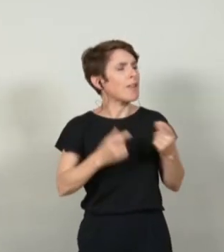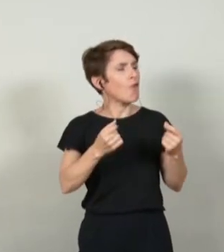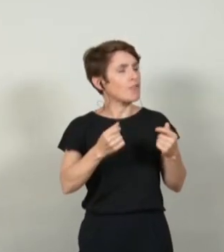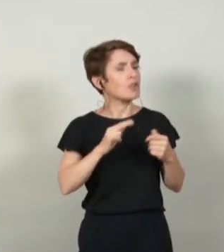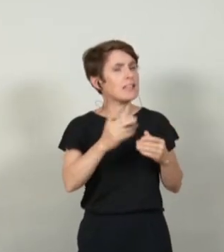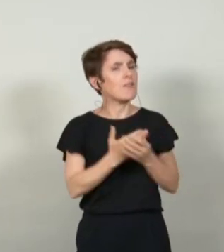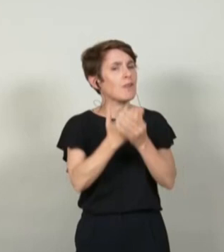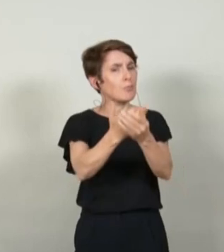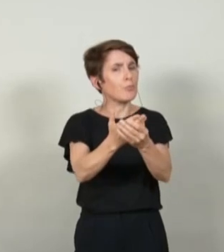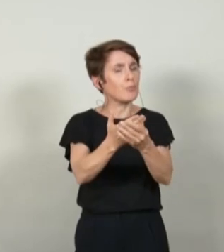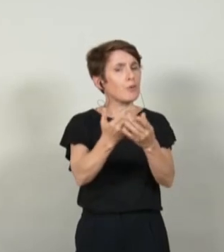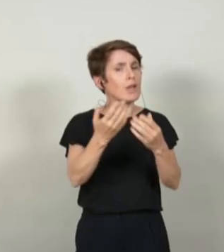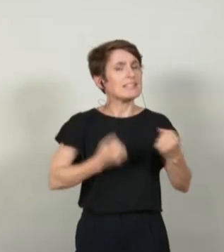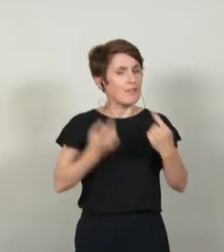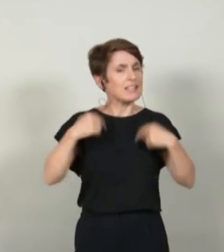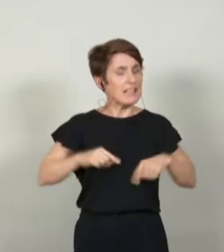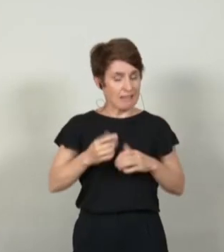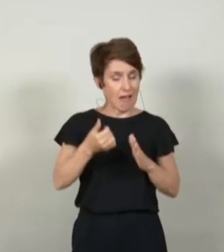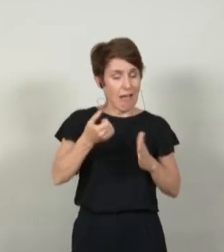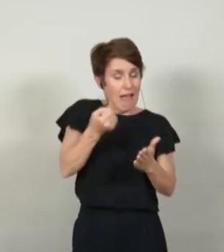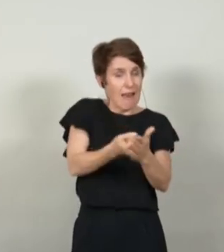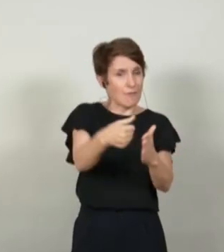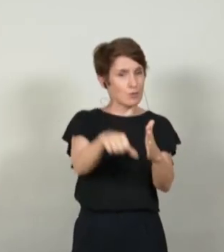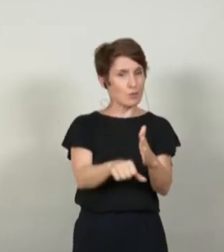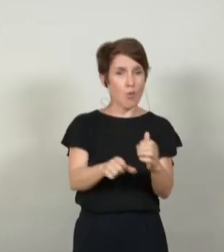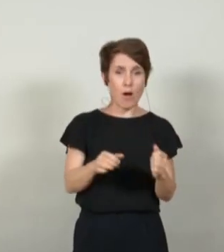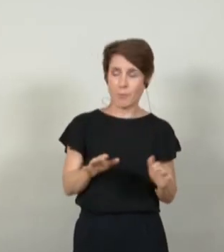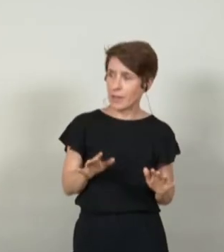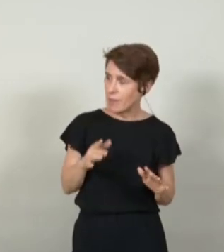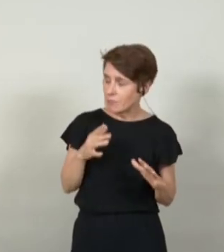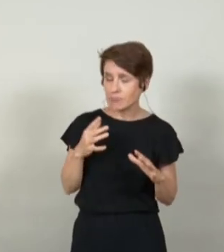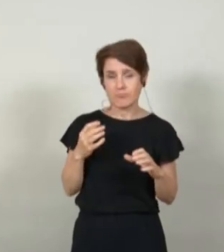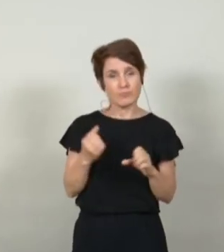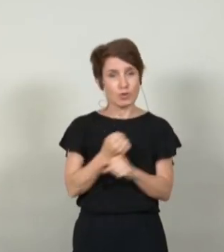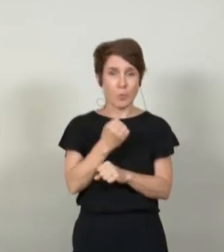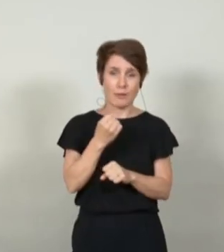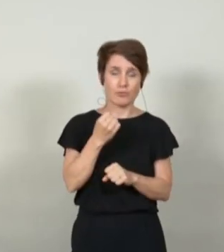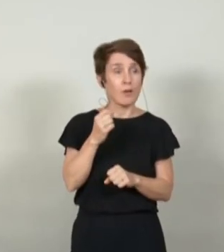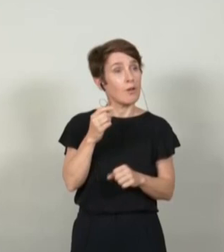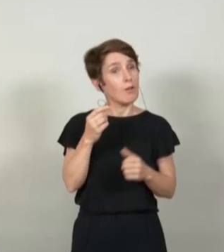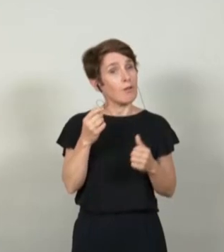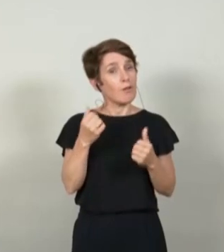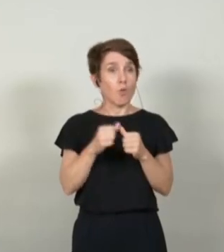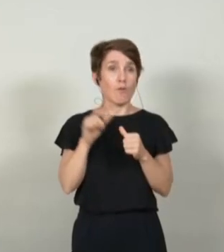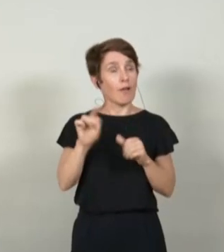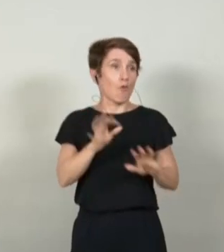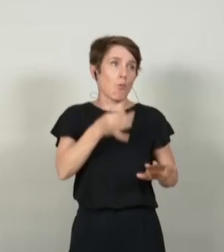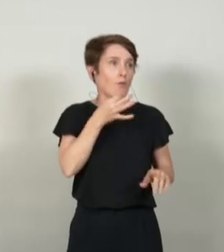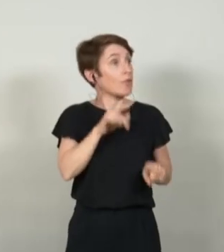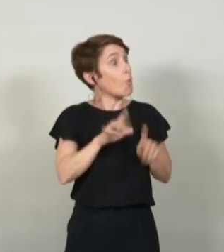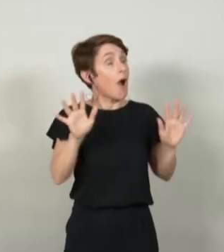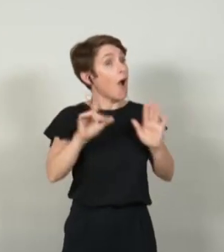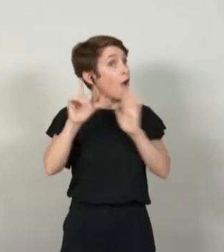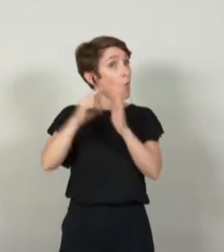pour autant nous regrettons que vous vous soyez réfugiés derrière l'absence d'obligation légale pour harborde pour aborder le sujet en conseil